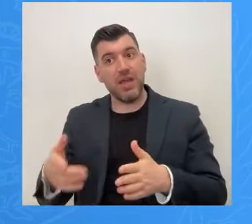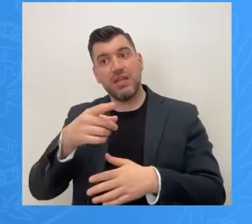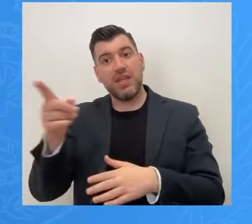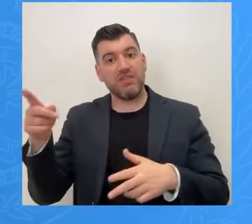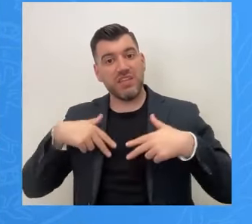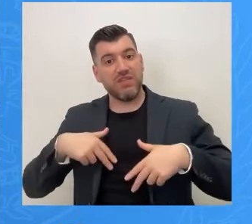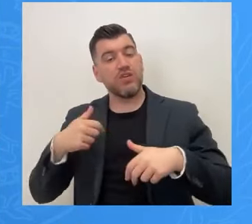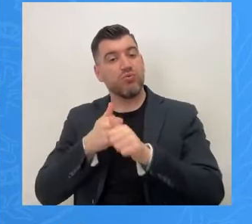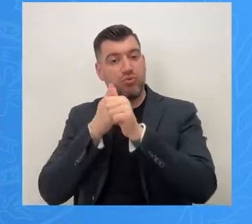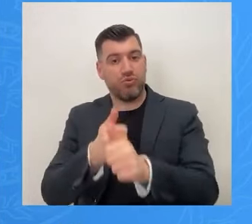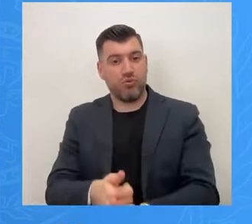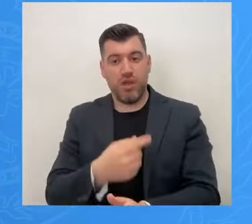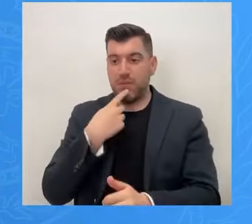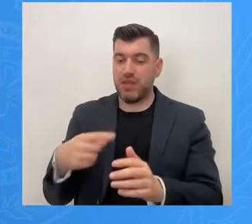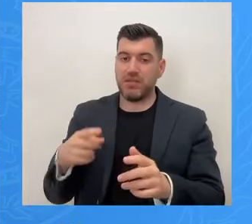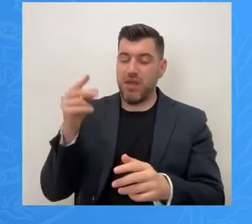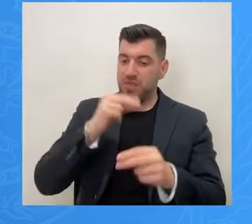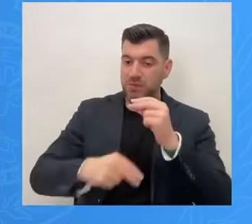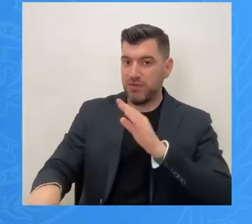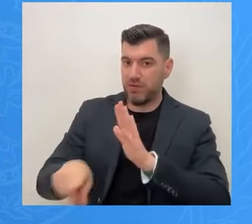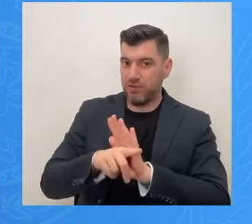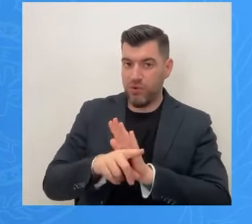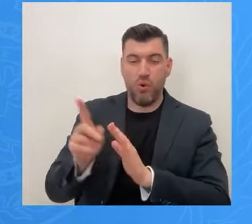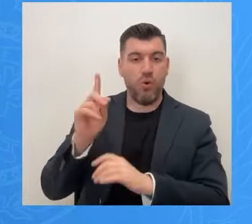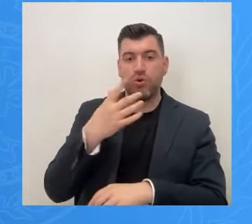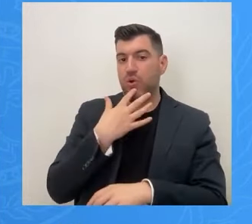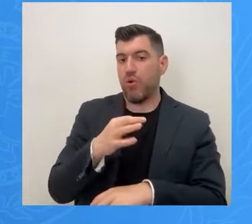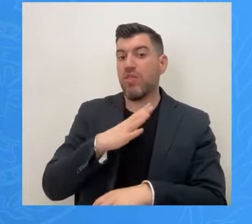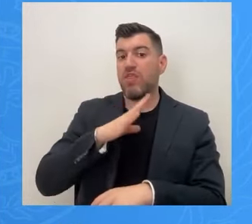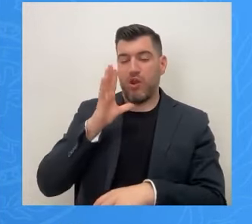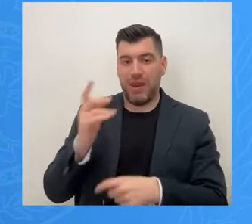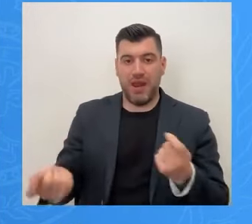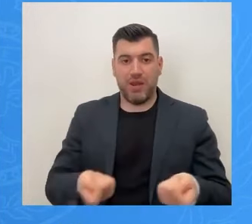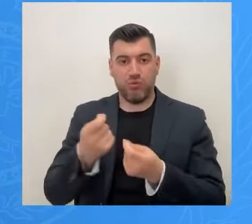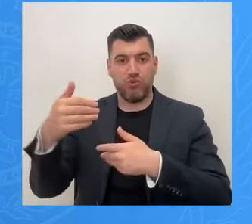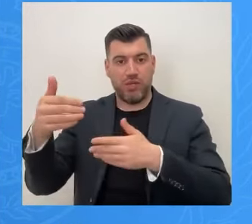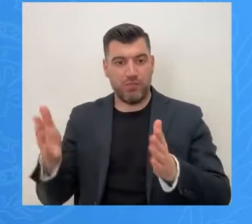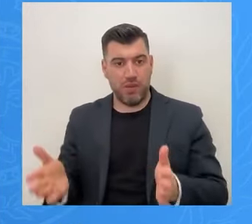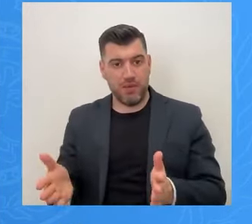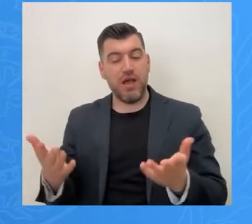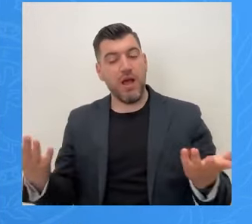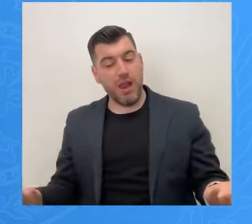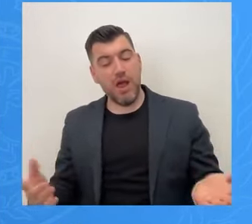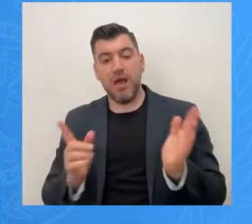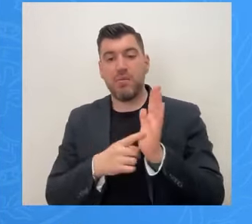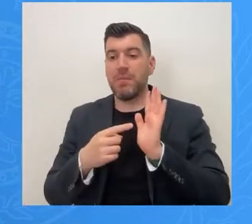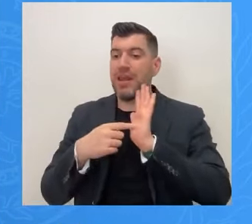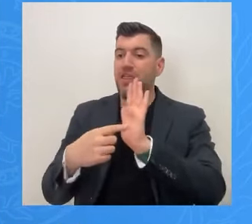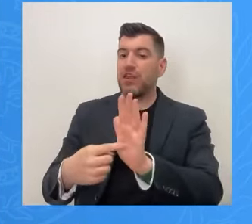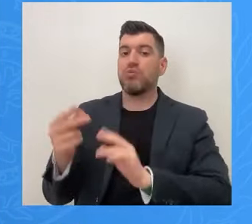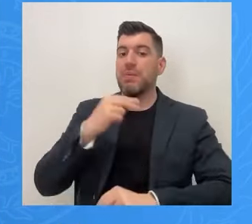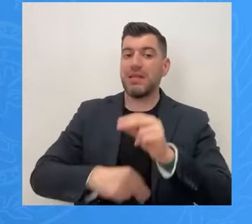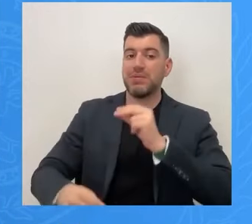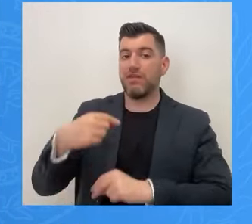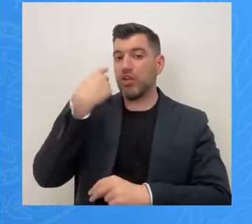θα καταψηφίσουμε, όχι προφανώς γιατί δεν θέλουμε να λειτουργήσουν τα τμήματα, αλλά γιατί πρέπει να καταδείξουμε και με την ψήφο μας και με τη